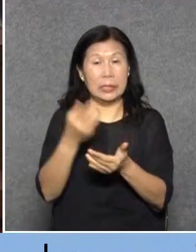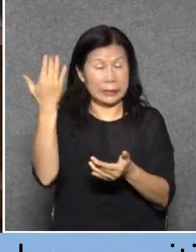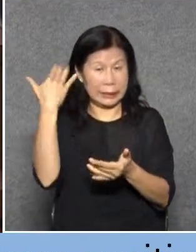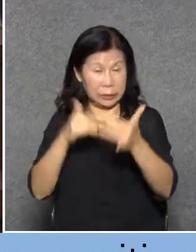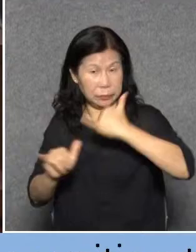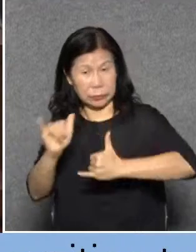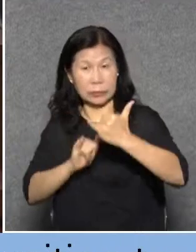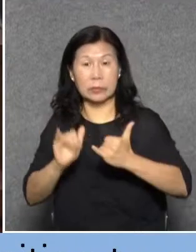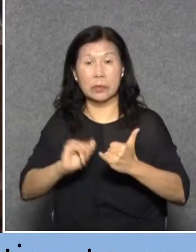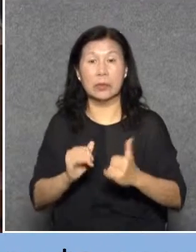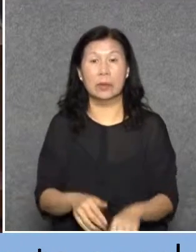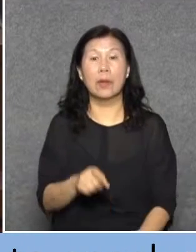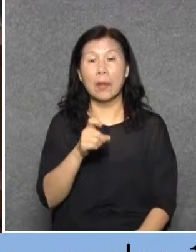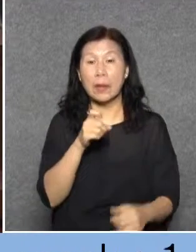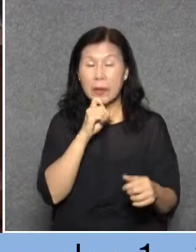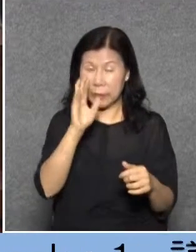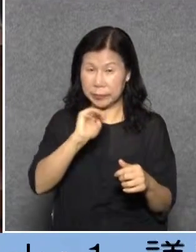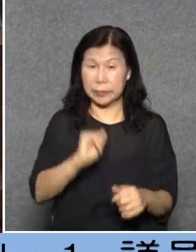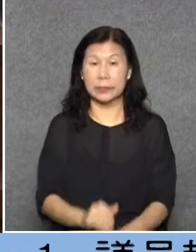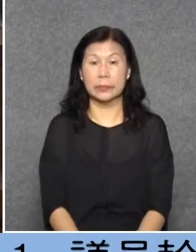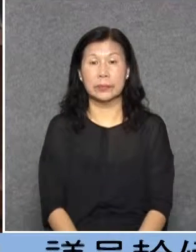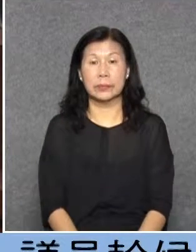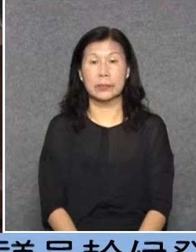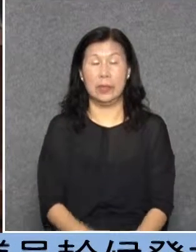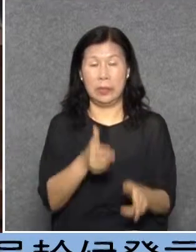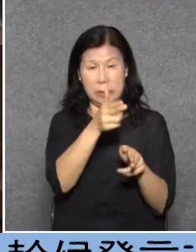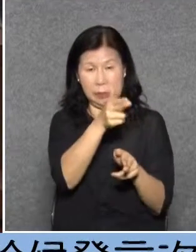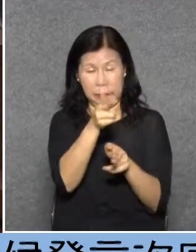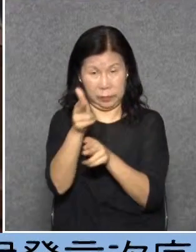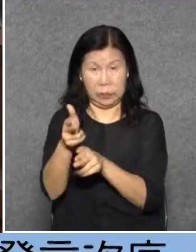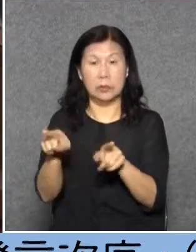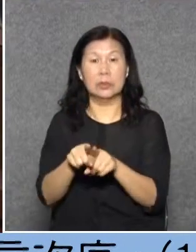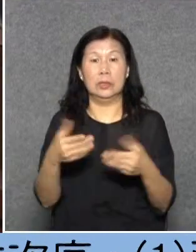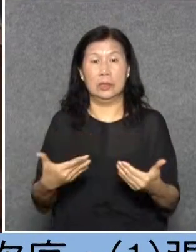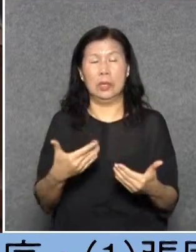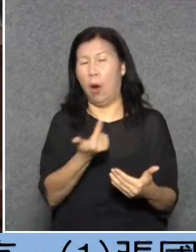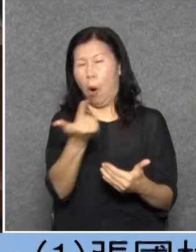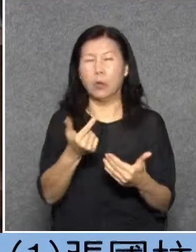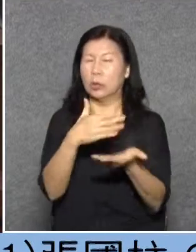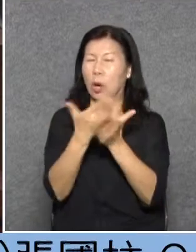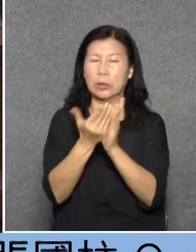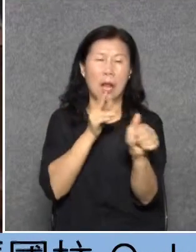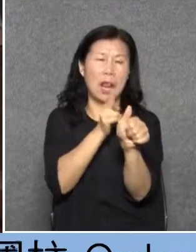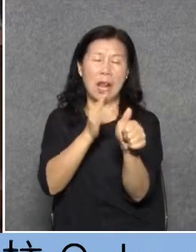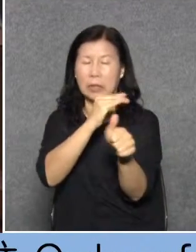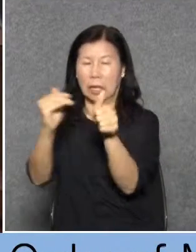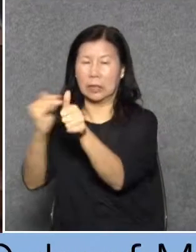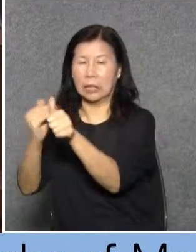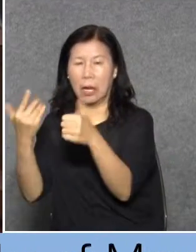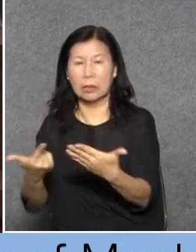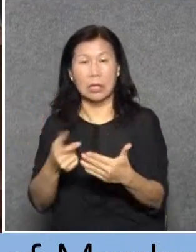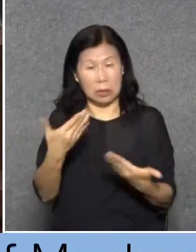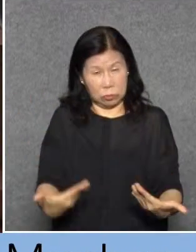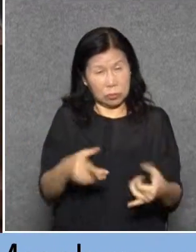們可以一方面有一個持有槍械的權利，但是遇到這麼多的不必要的無辜的槍殺案的時候，怎樣處理